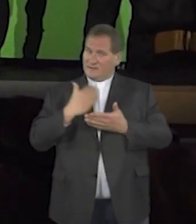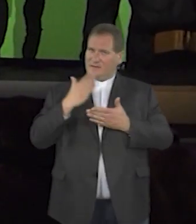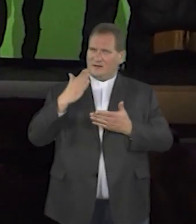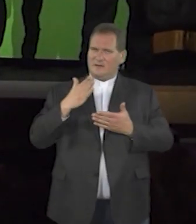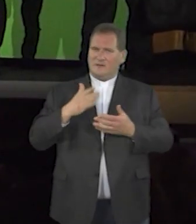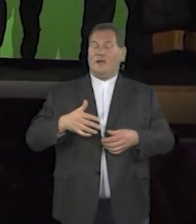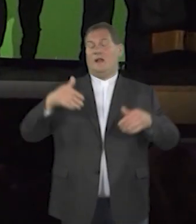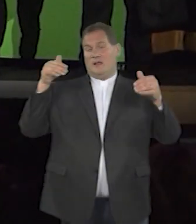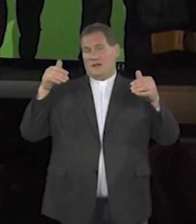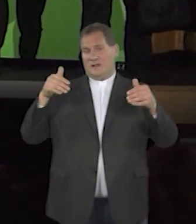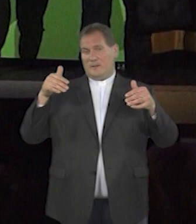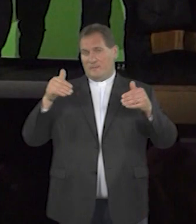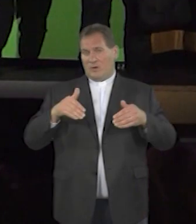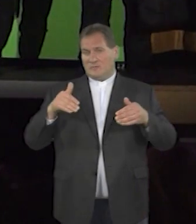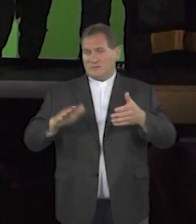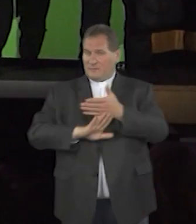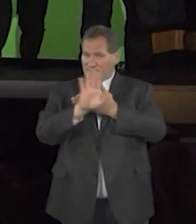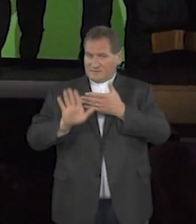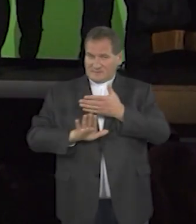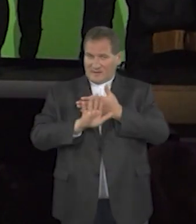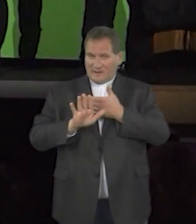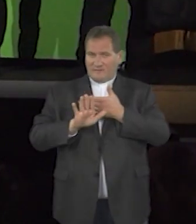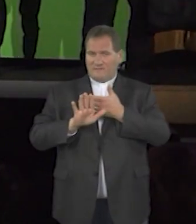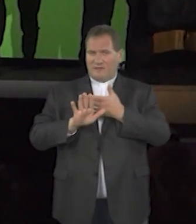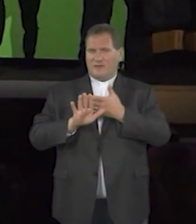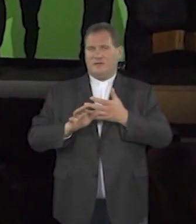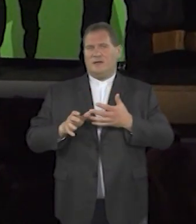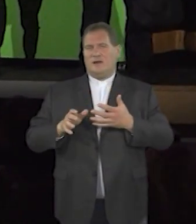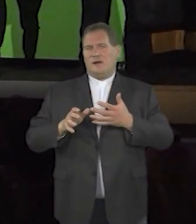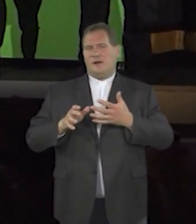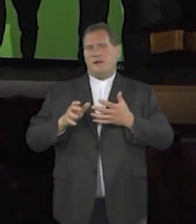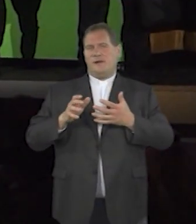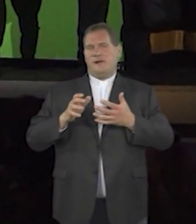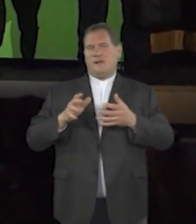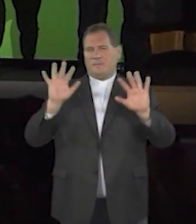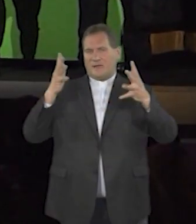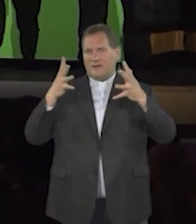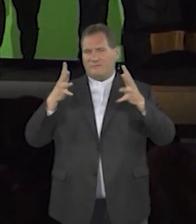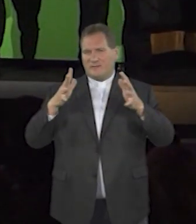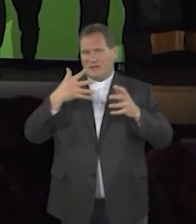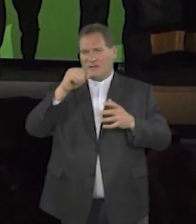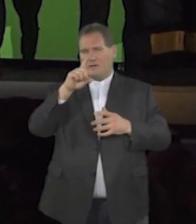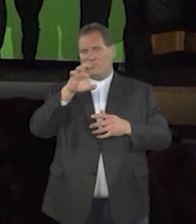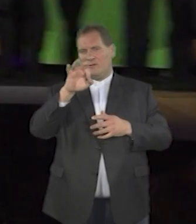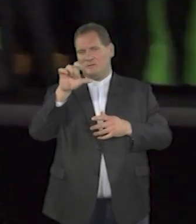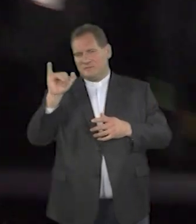prostu przedstawię. Nie ma z nami dzisiaj pani Małgosi Wolańskiej, która miała przyjechać, ale nie ma jej, więc brawa do Małgosi Wolańskiej.